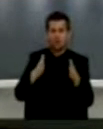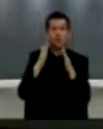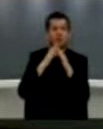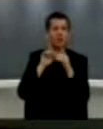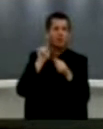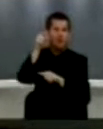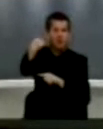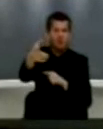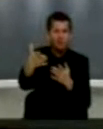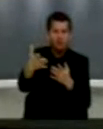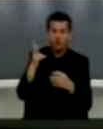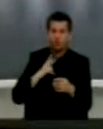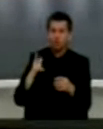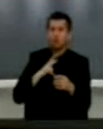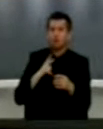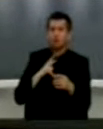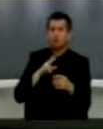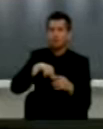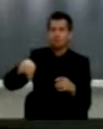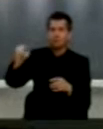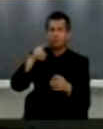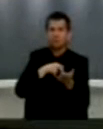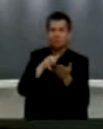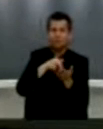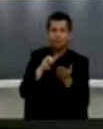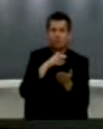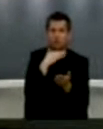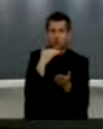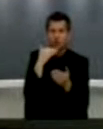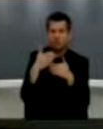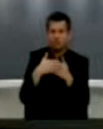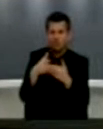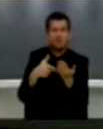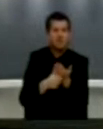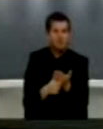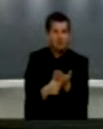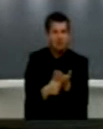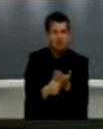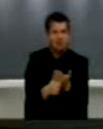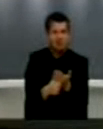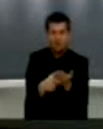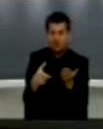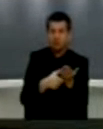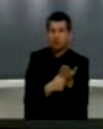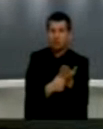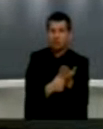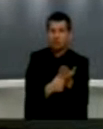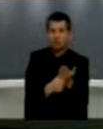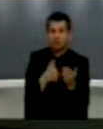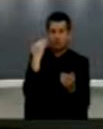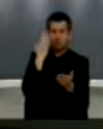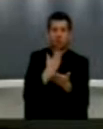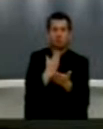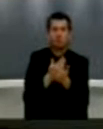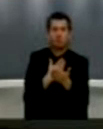shtëpive, ku banorët e asaj ane duhet të ecin me qinda metra shkojnë dhe i të stacioni. Stacioni cili ka qenë, deri më tani ka